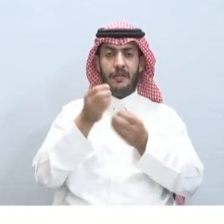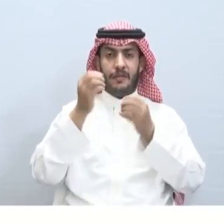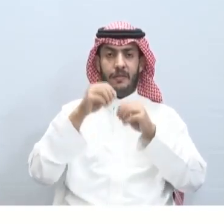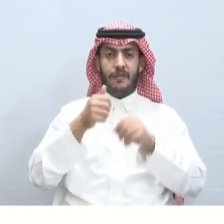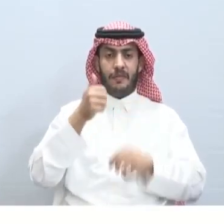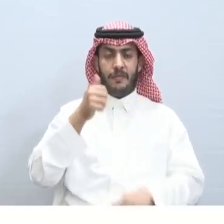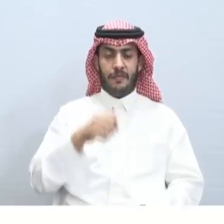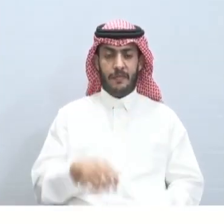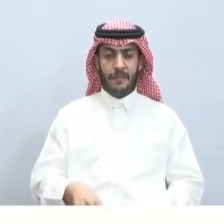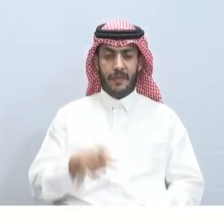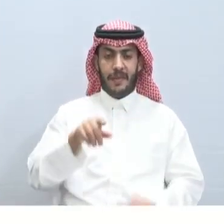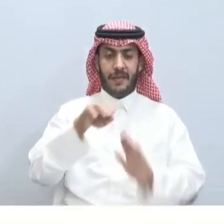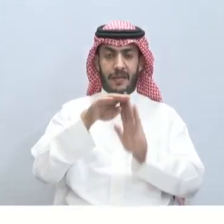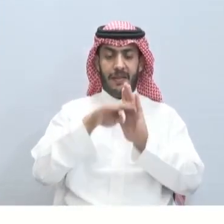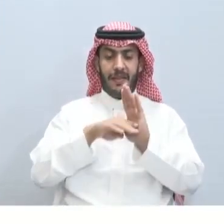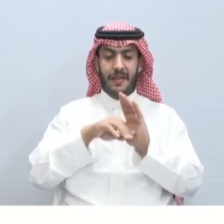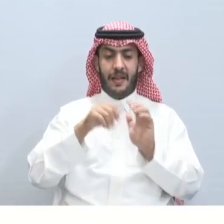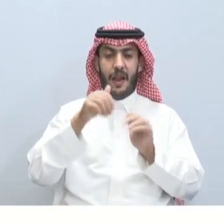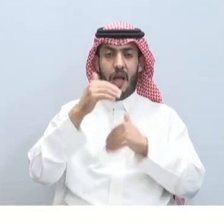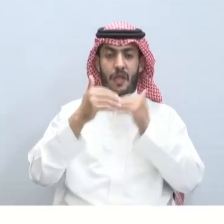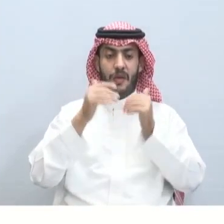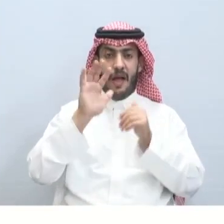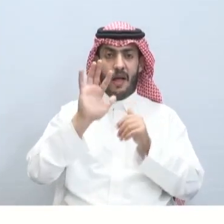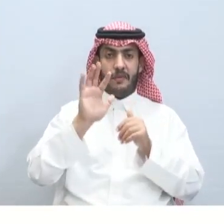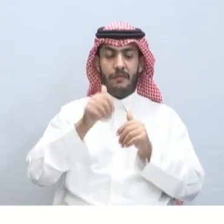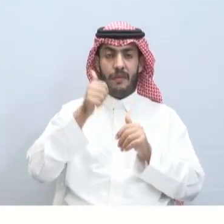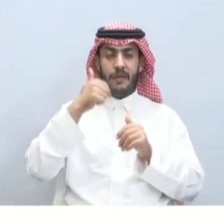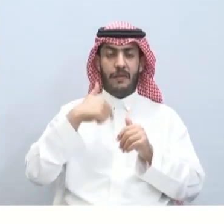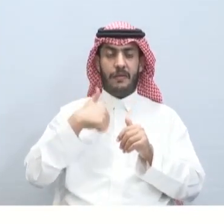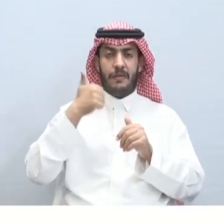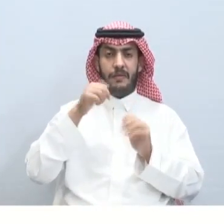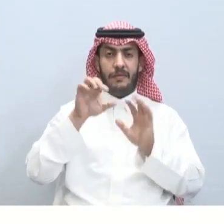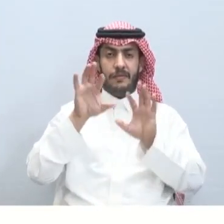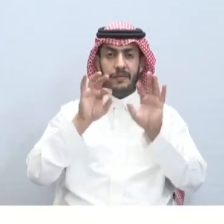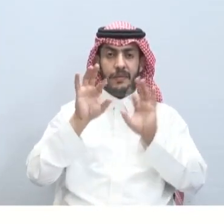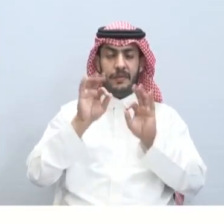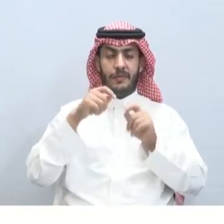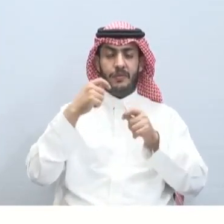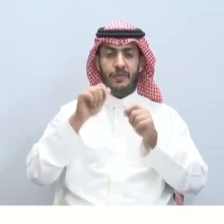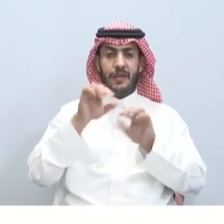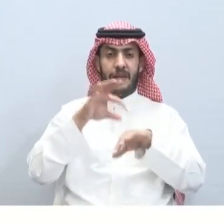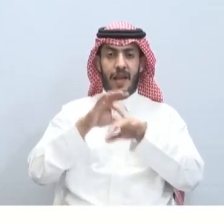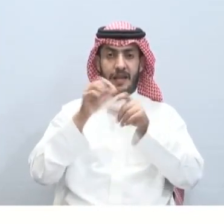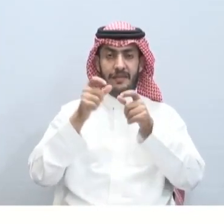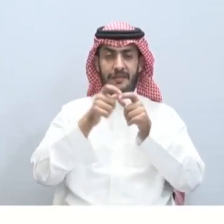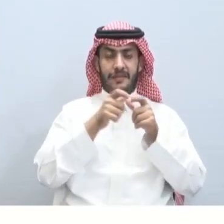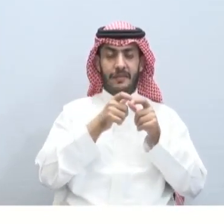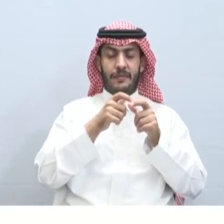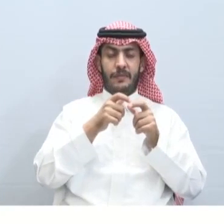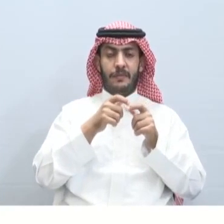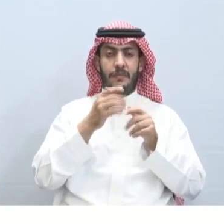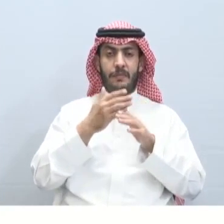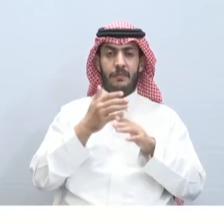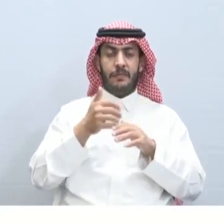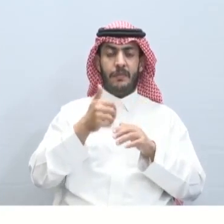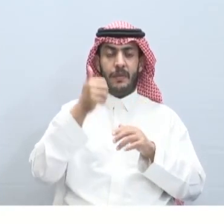الفرص اذا بهذا التسلسل وبهذه الخطوات الخمس استطيع ان احدد الشرائح السوقيه